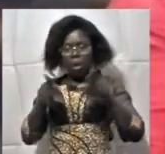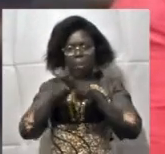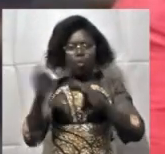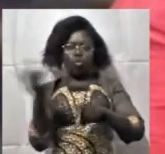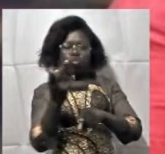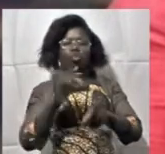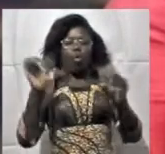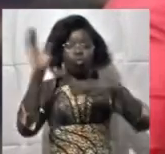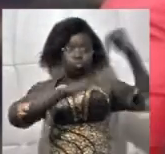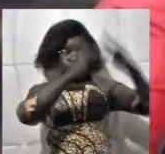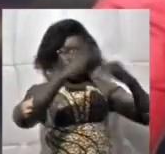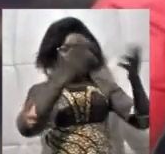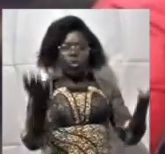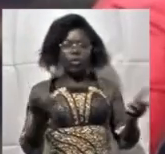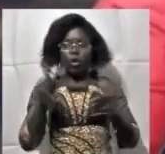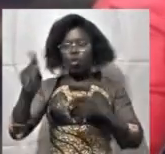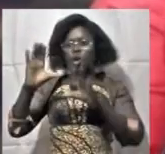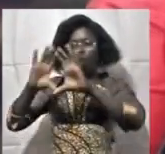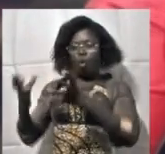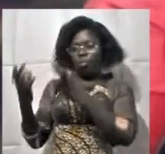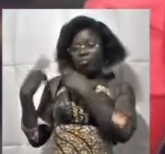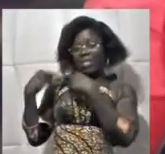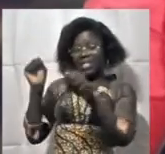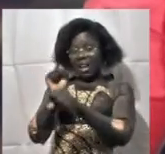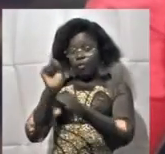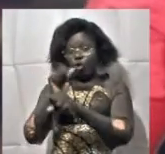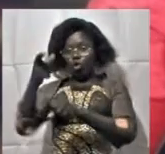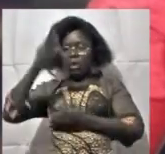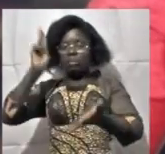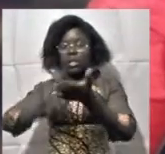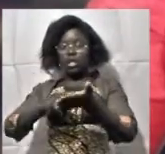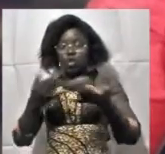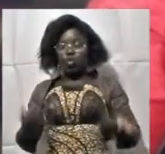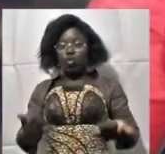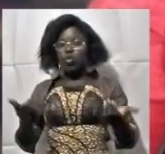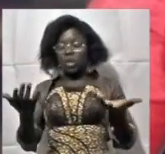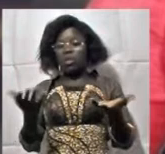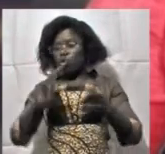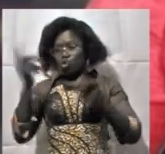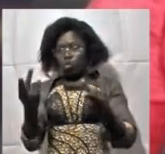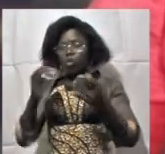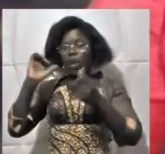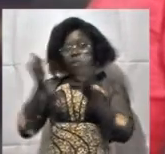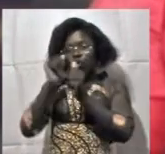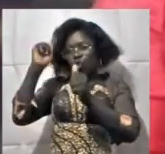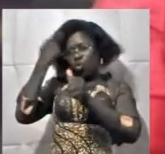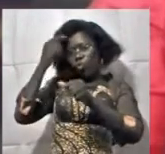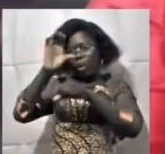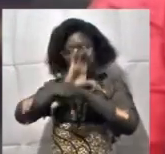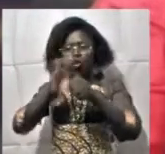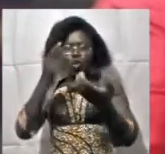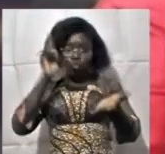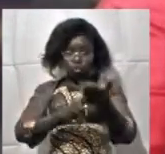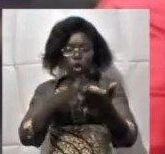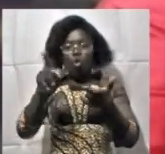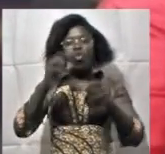Blu, extension camerounaise de la chaîne internationale du même nom. Le consortium belge chargé de ces travaux